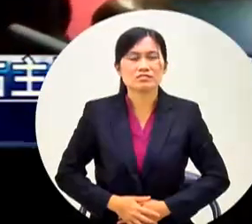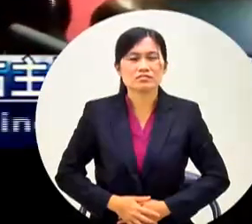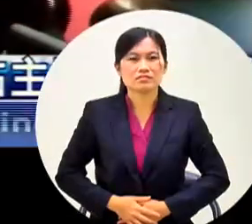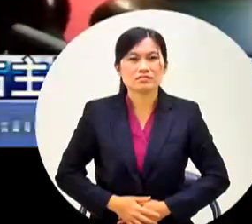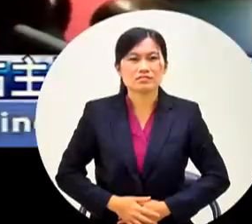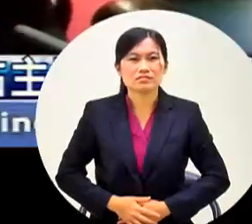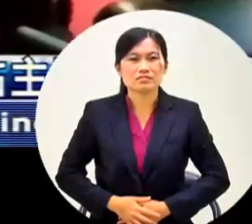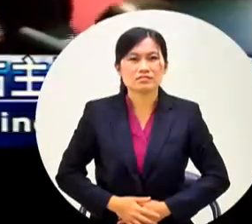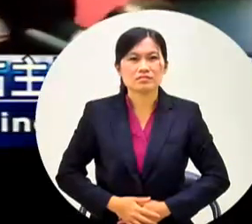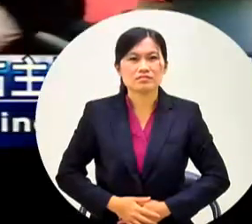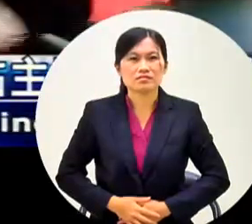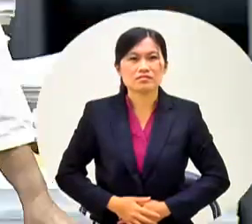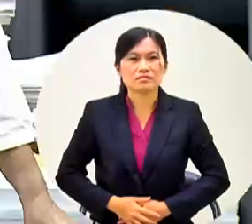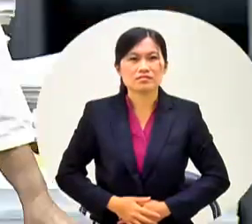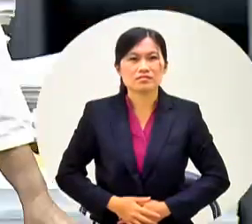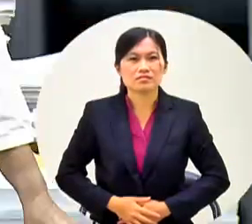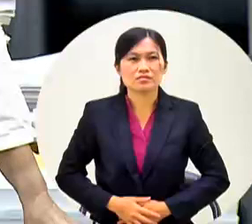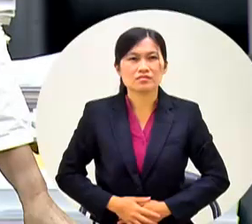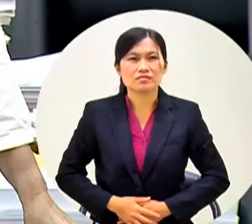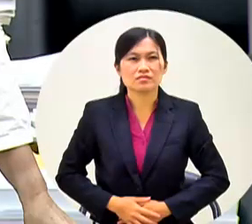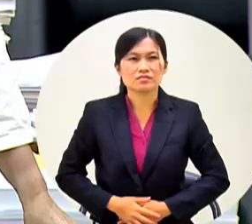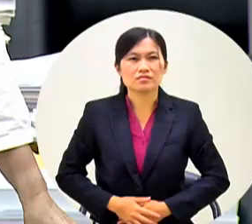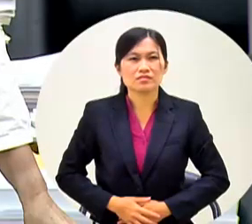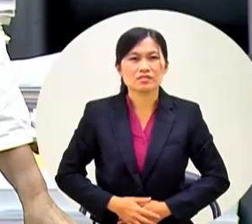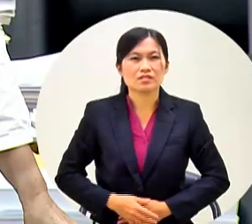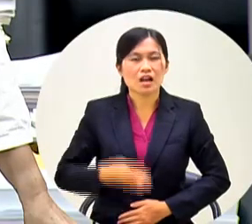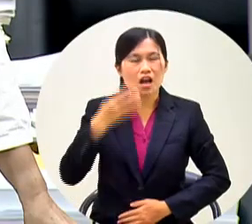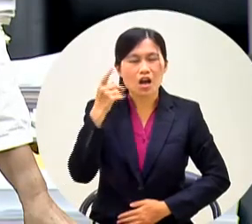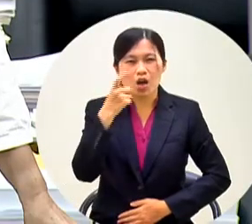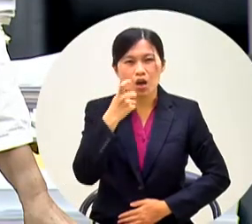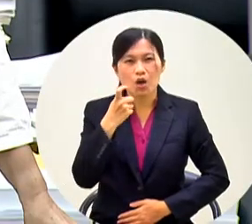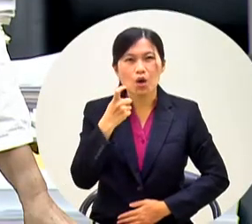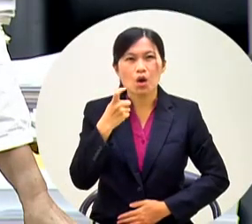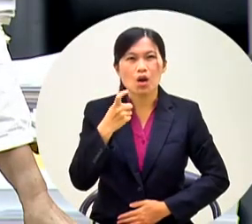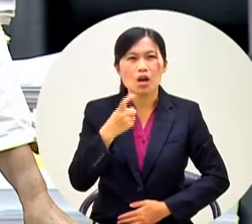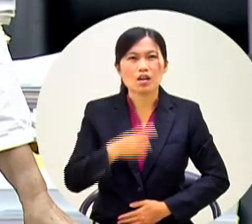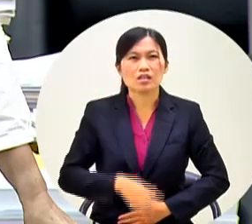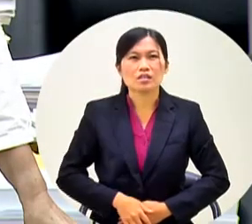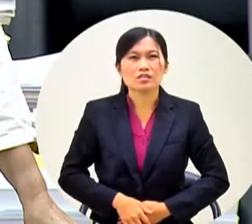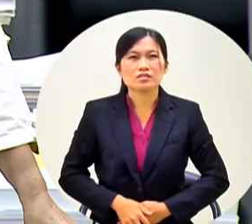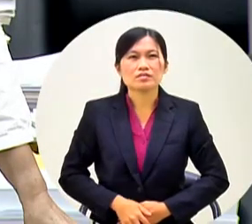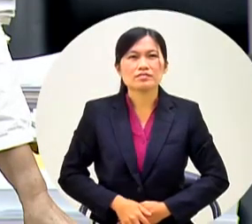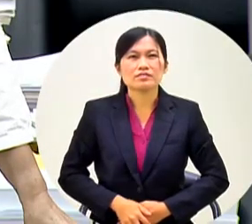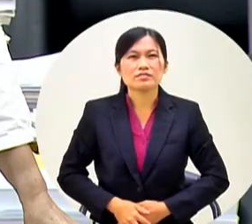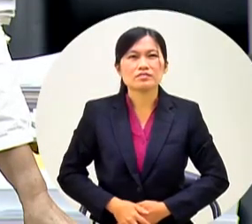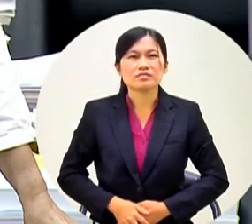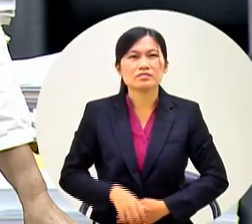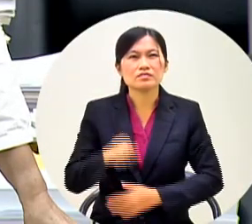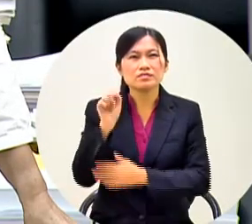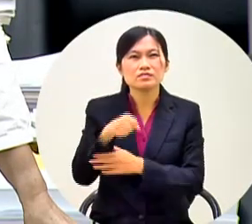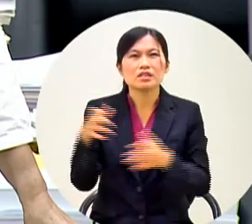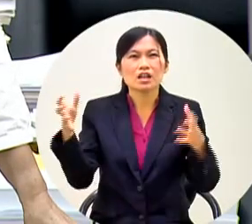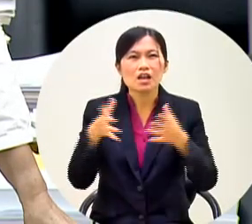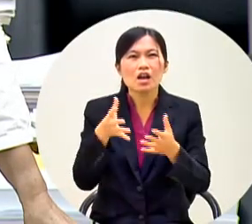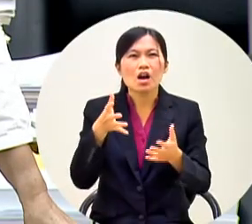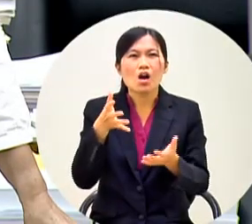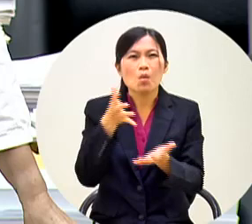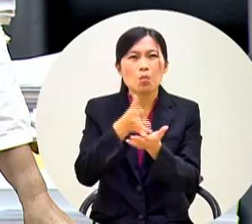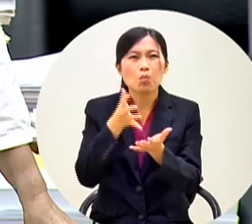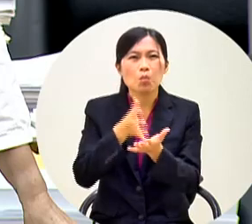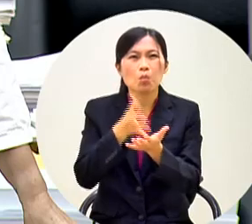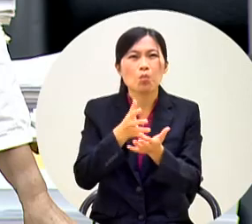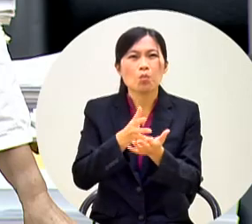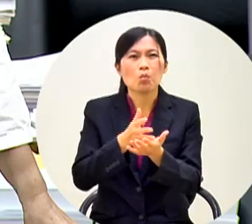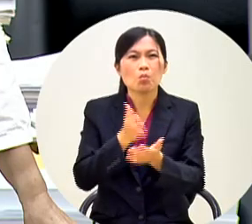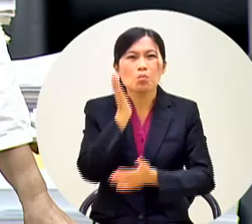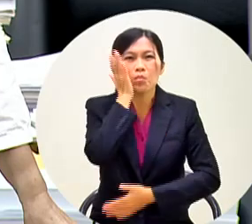蓝绿议员摔成一团，激烈拉扯中，刘德麟的头撞到了桌子。 顺着这个年代，我